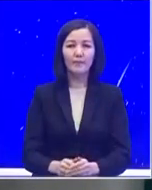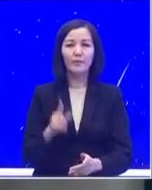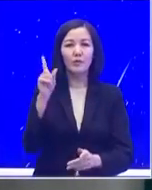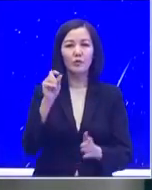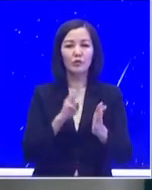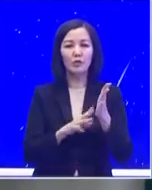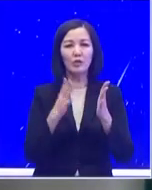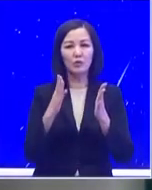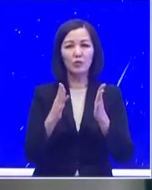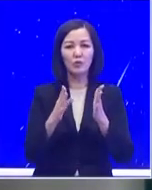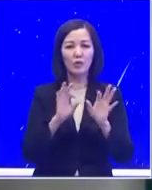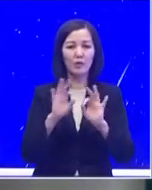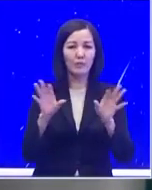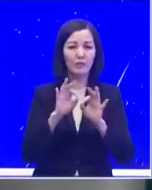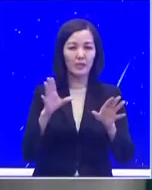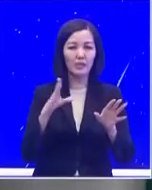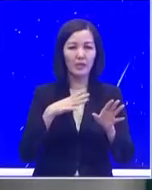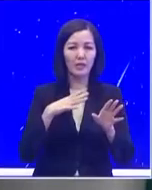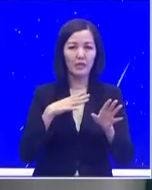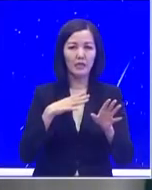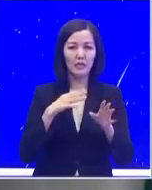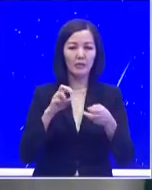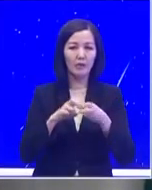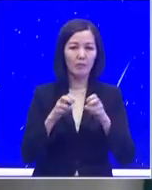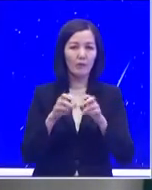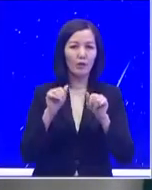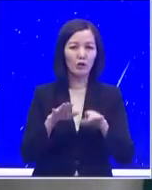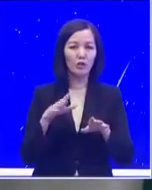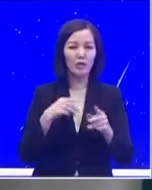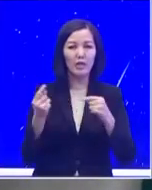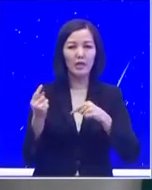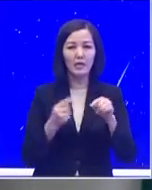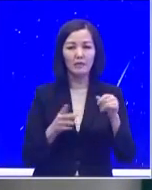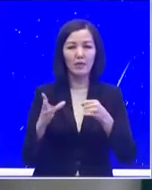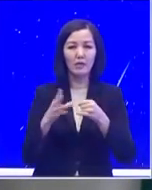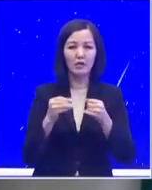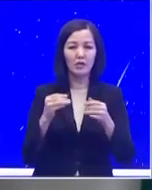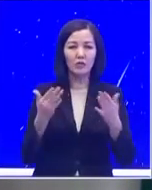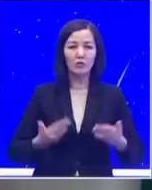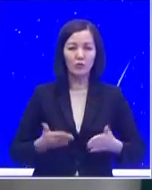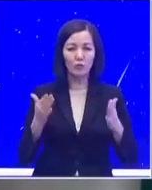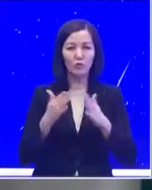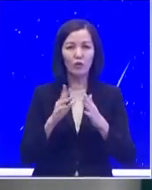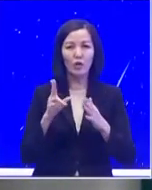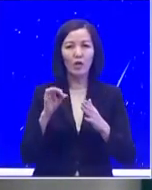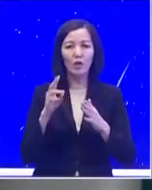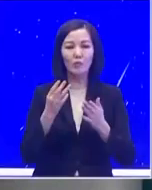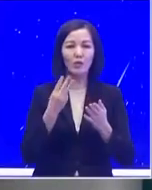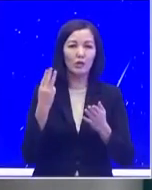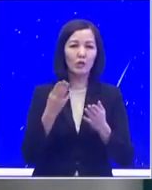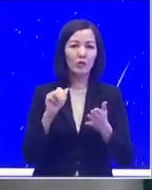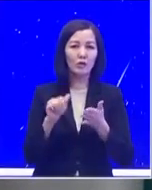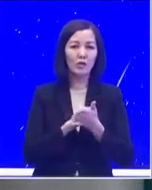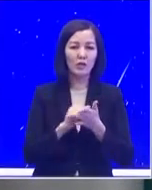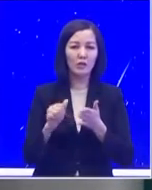184 түсініктеме берілді. Олардан көтерген мәселелер кәсіпкерлікті дамыту, жер мәселесі, тұрғын үй, коммуналдық шаруашылығы, архитектура,